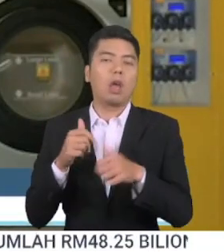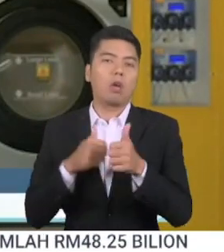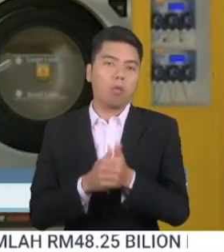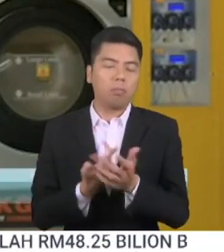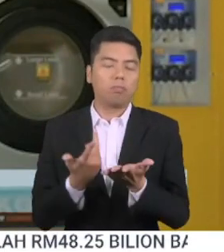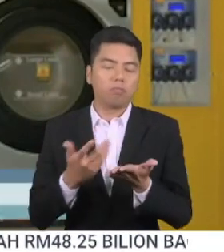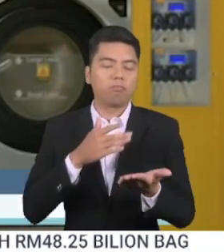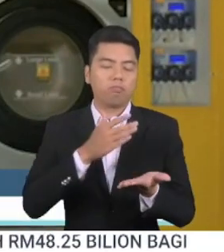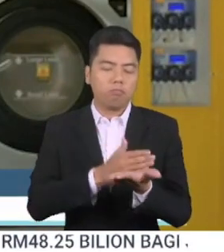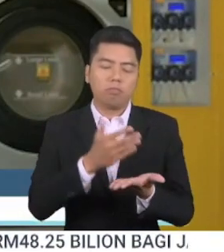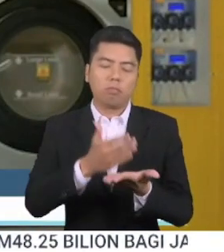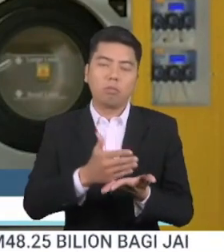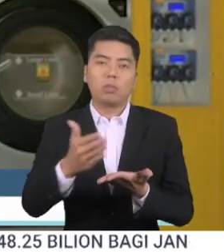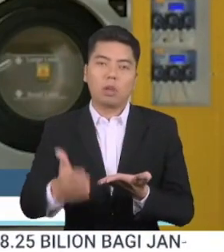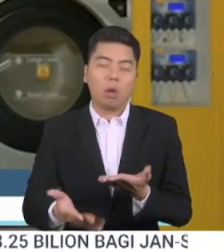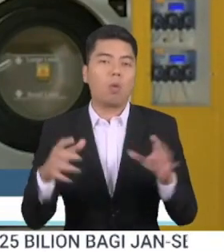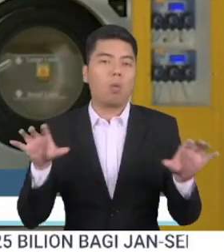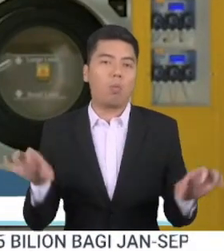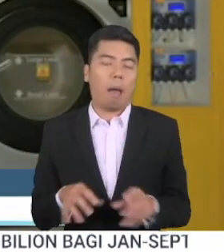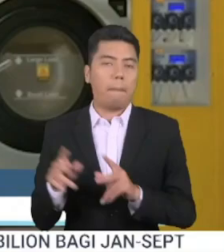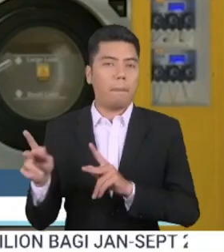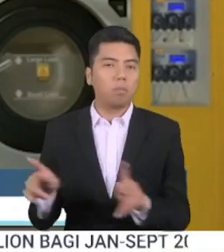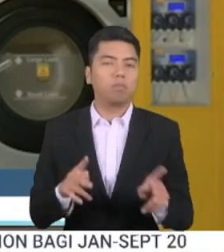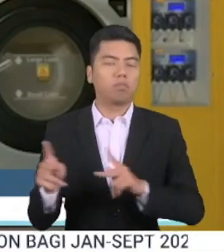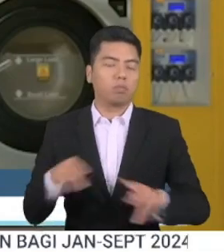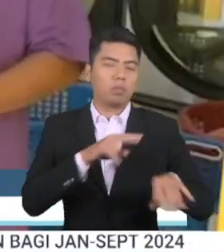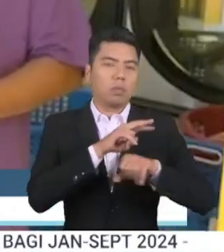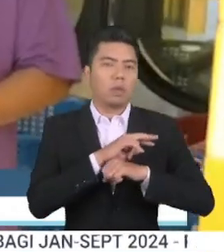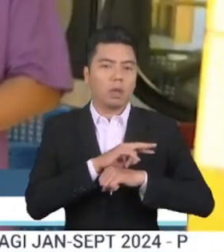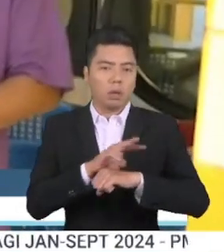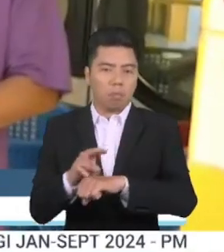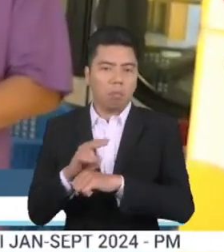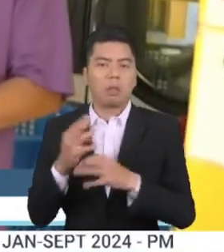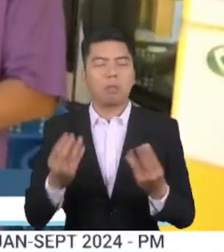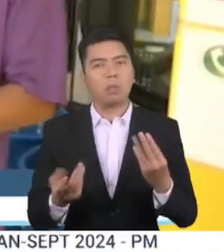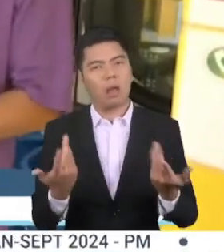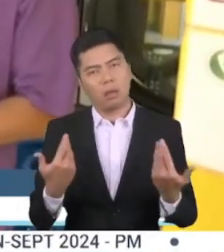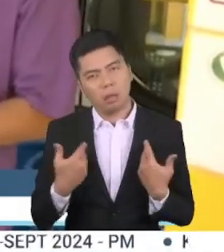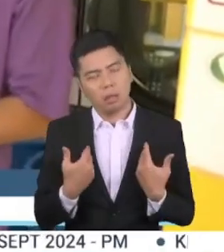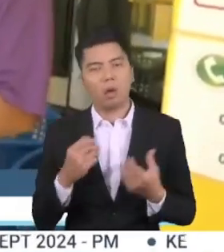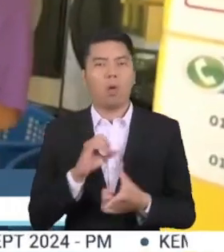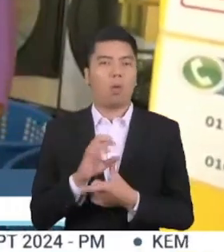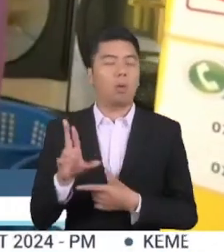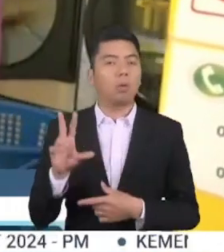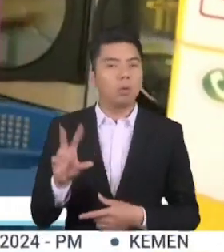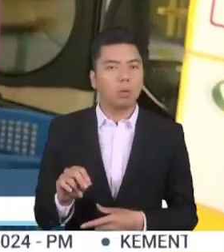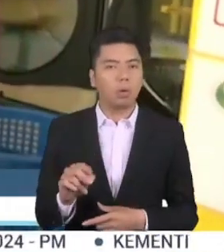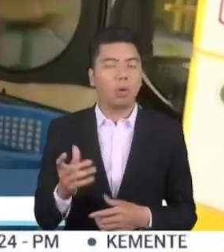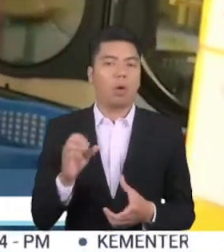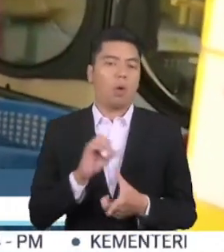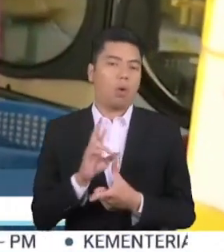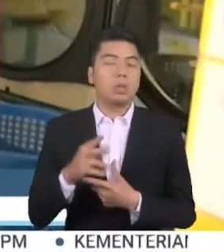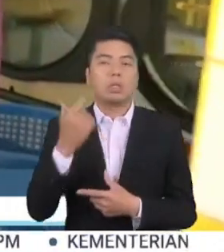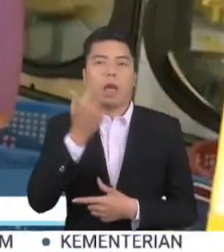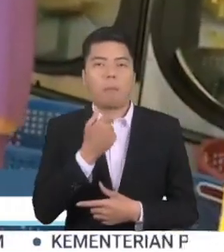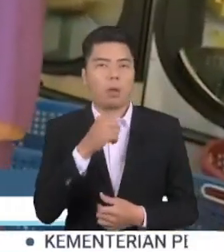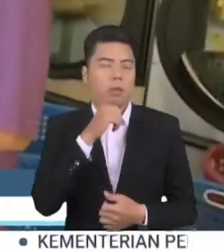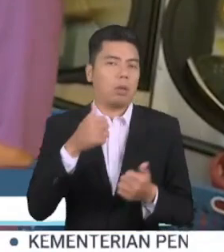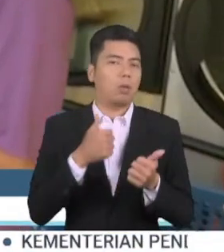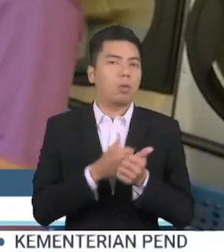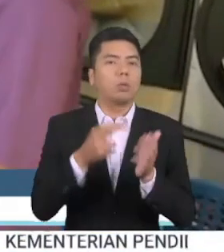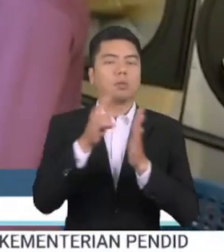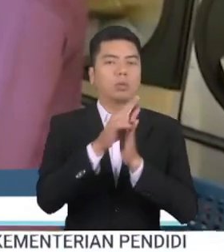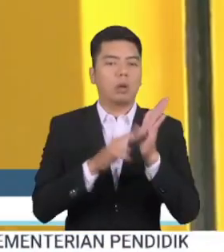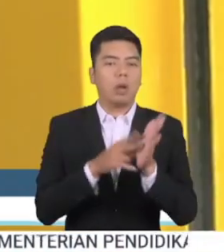kami ada buat pemantauan, mungkin tengok ada tak, mungkin ada pelanggan-pelanggan yang mungkin tidak mematuhi arahan